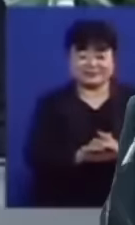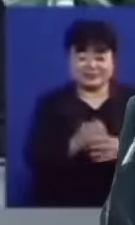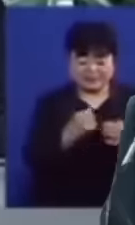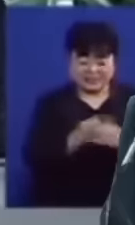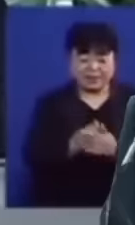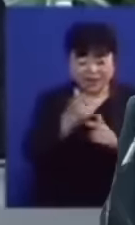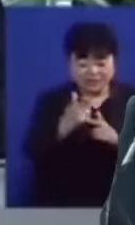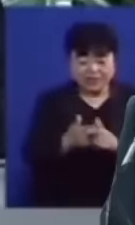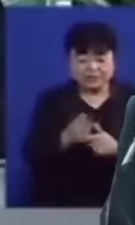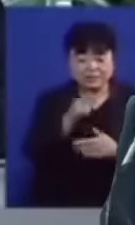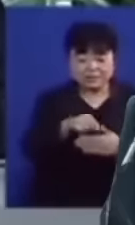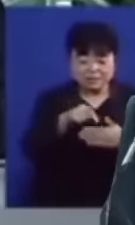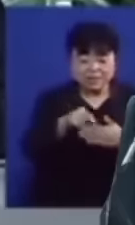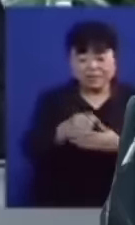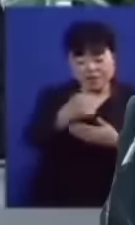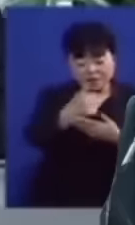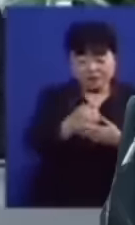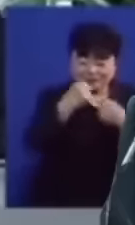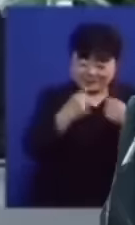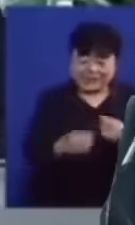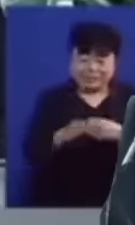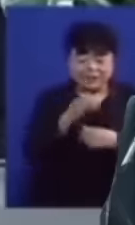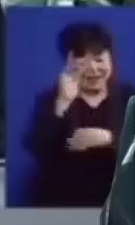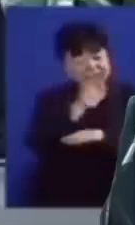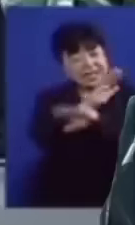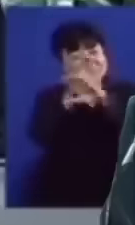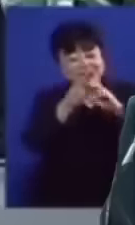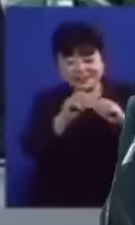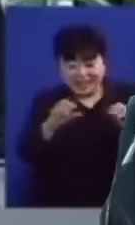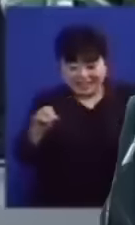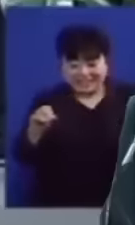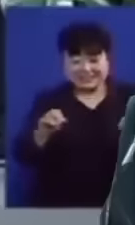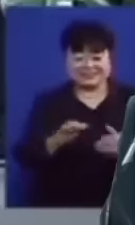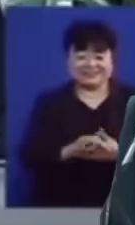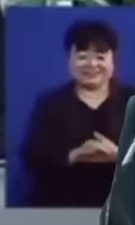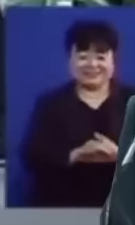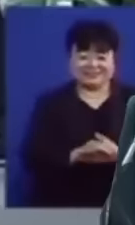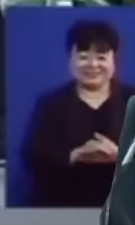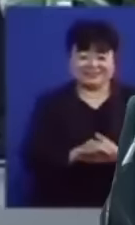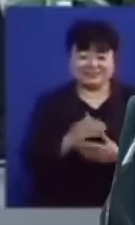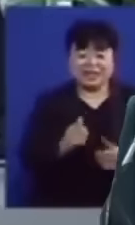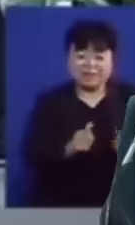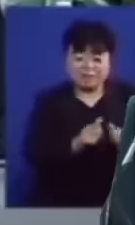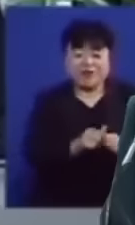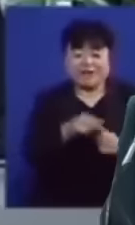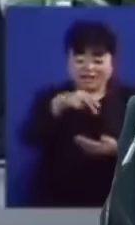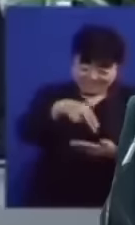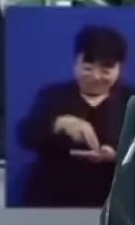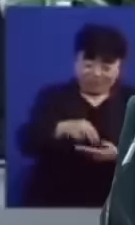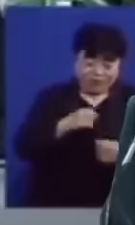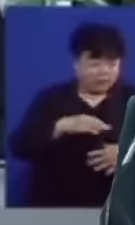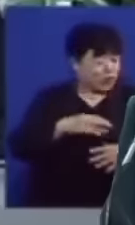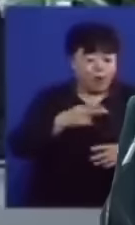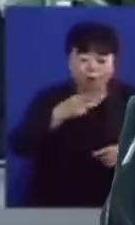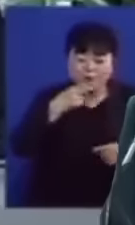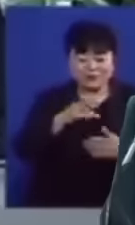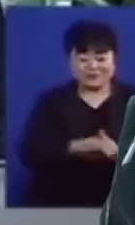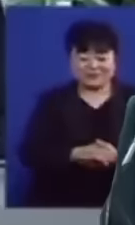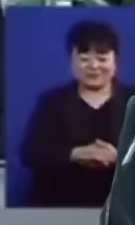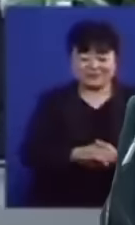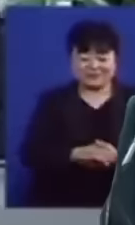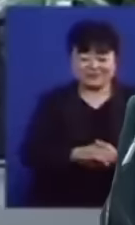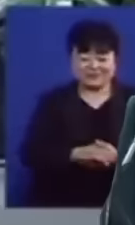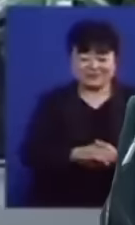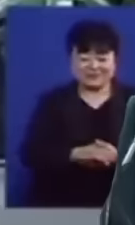그러므로 이 예수님을 마음속에 모시고 살면 하늘과 땅이 내 편에 서 있기 때문에 두려워하지 아니할 수 있는 것입니다.